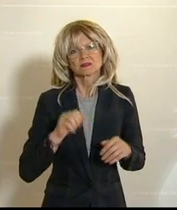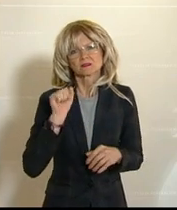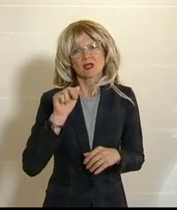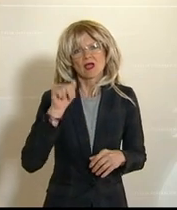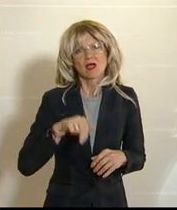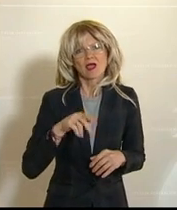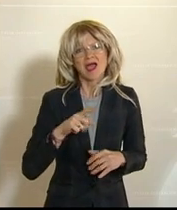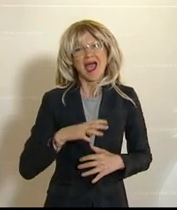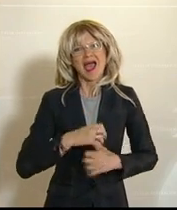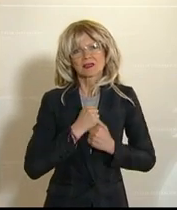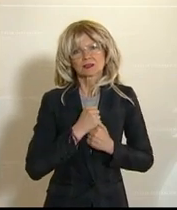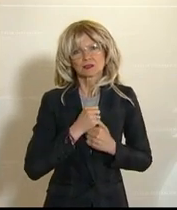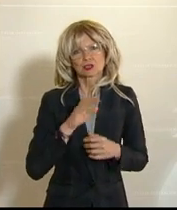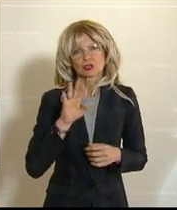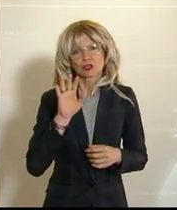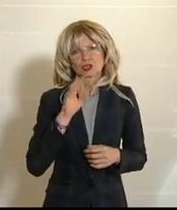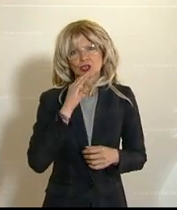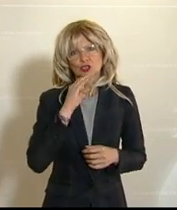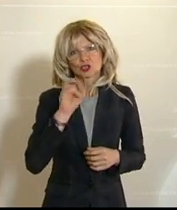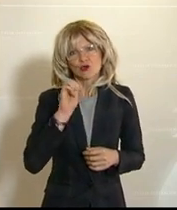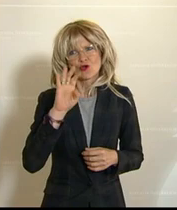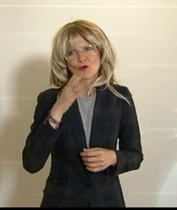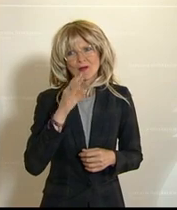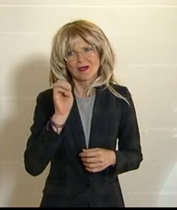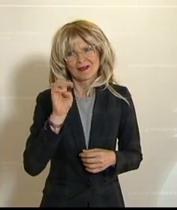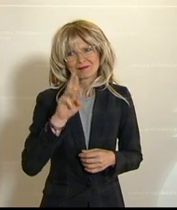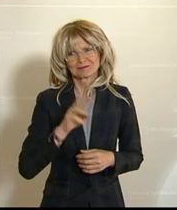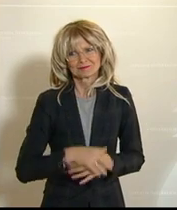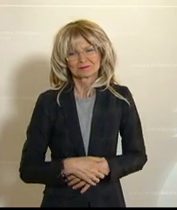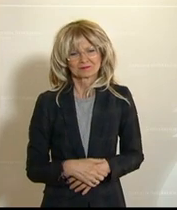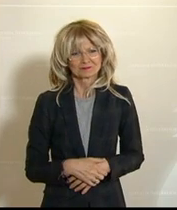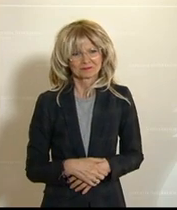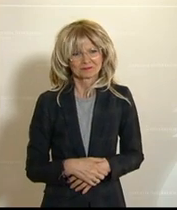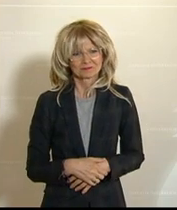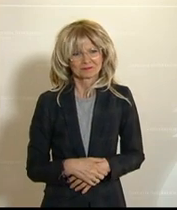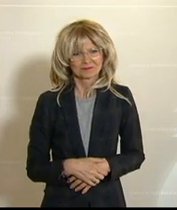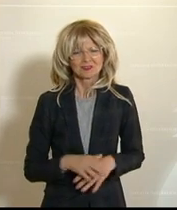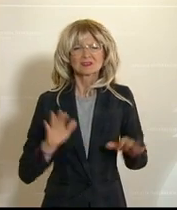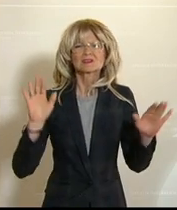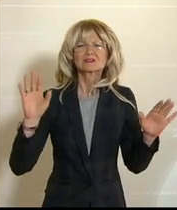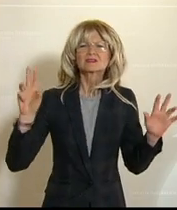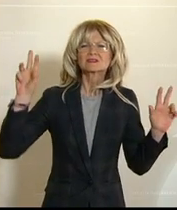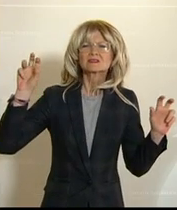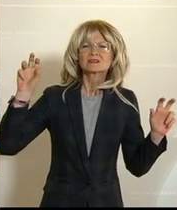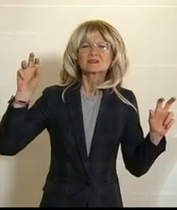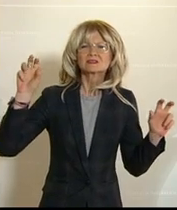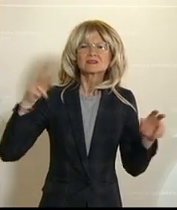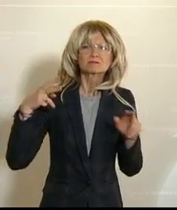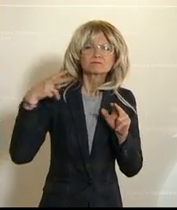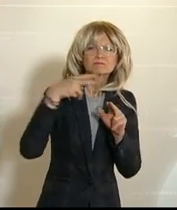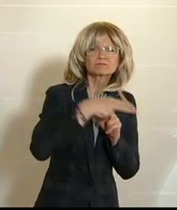ein Sozialminister mit... Herr Abgeordneter, ich muss Sie darauf aufmerksam machen, dass wir uns geeinigt haben im Hohen Haus, dass